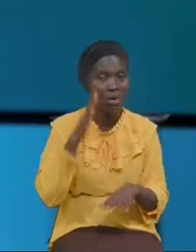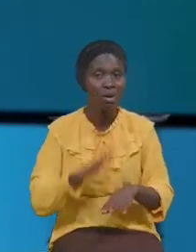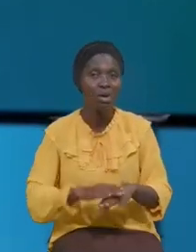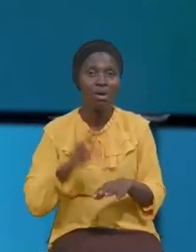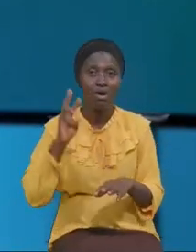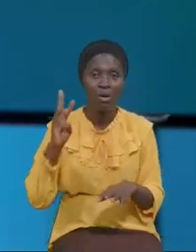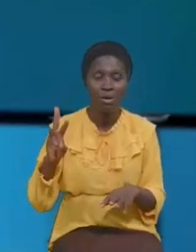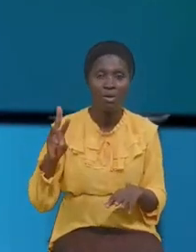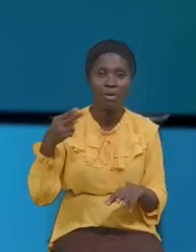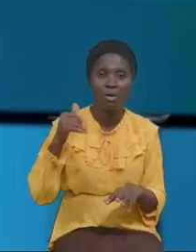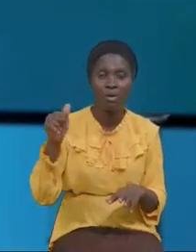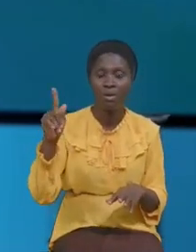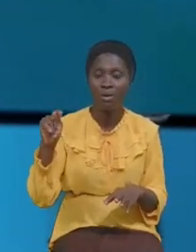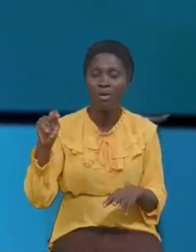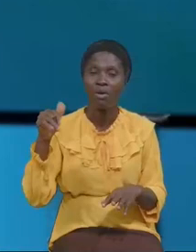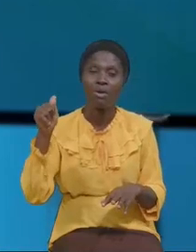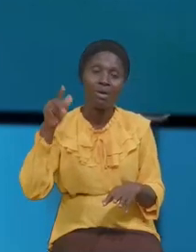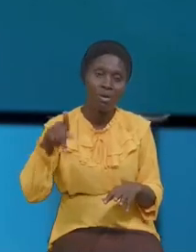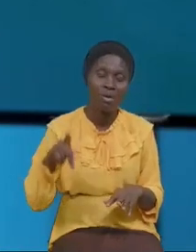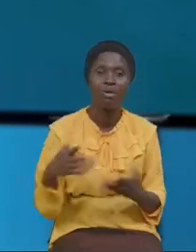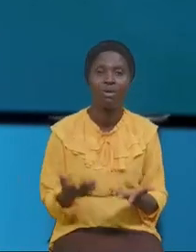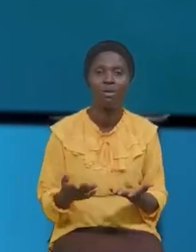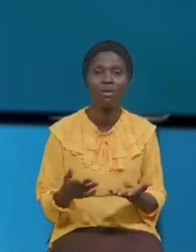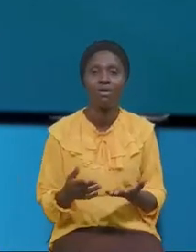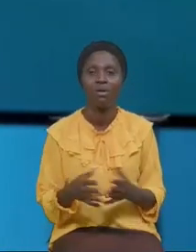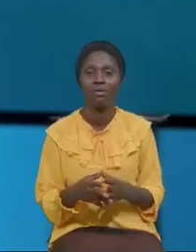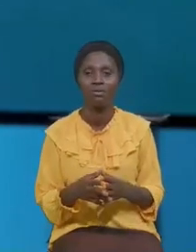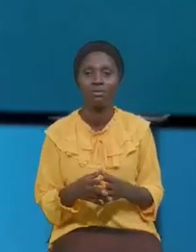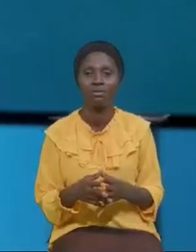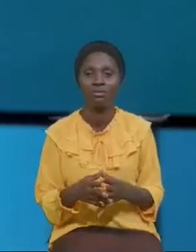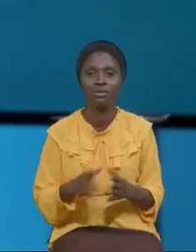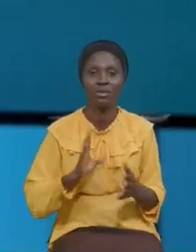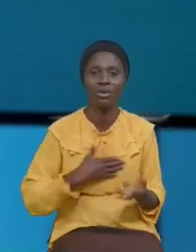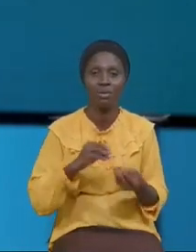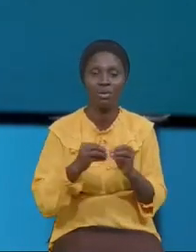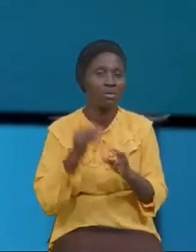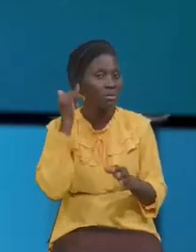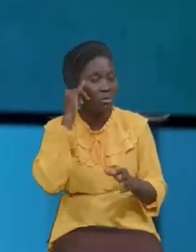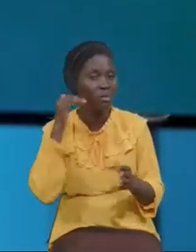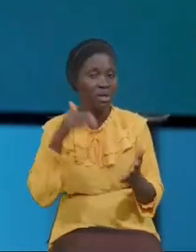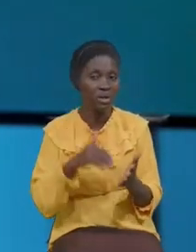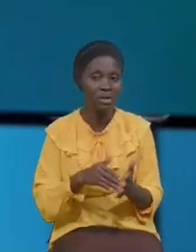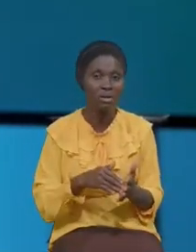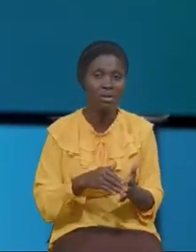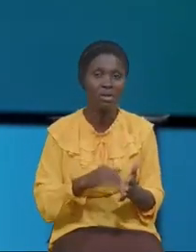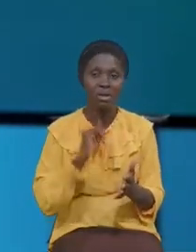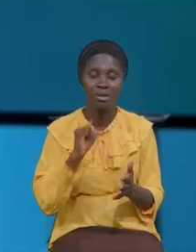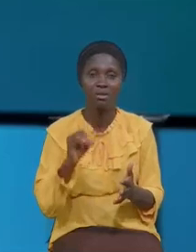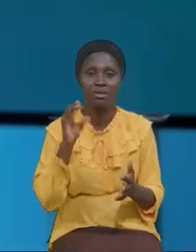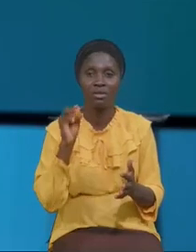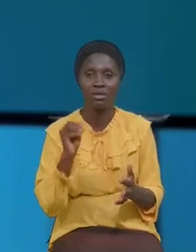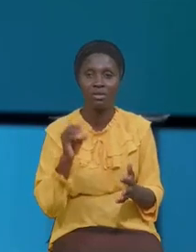numéro qui a été dit, qui a été mentionné, si vous voulez, mentionnez le numéro là. Envoyez-nous votre